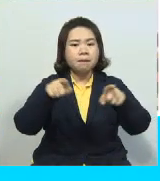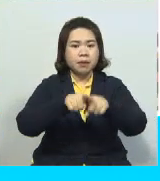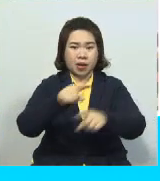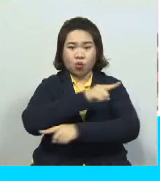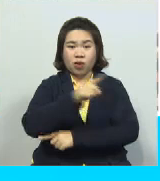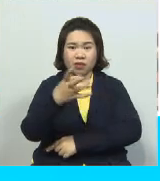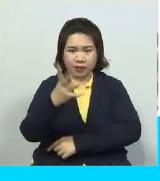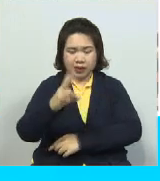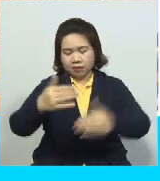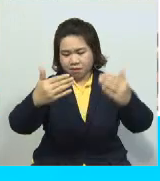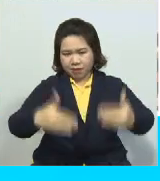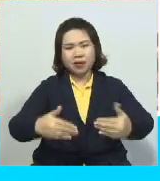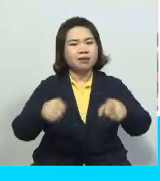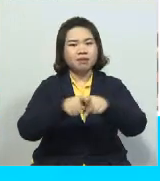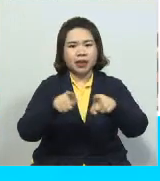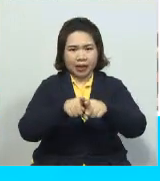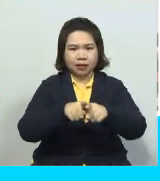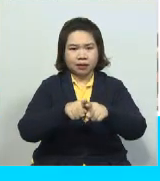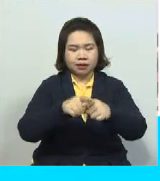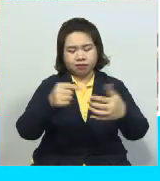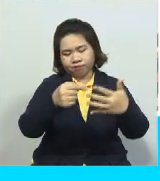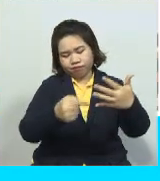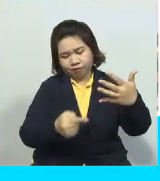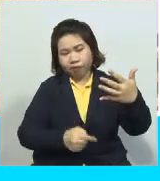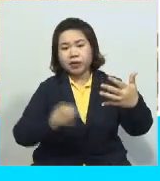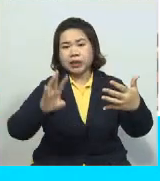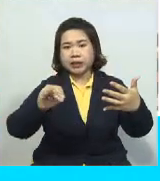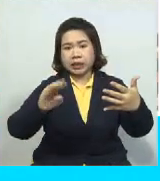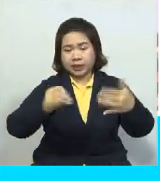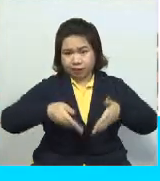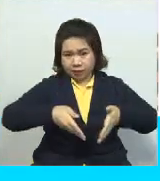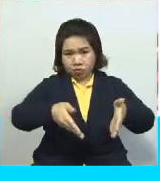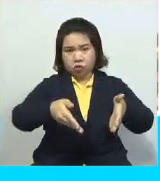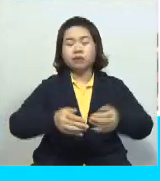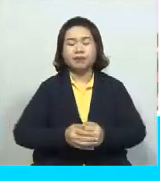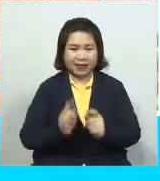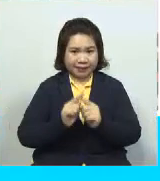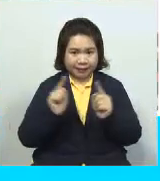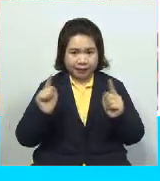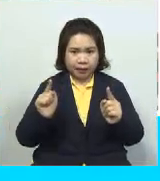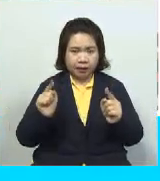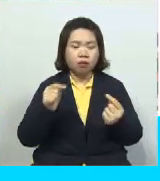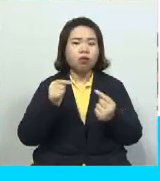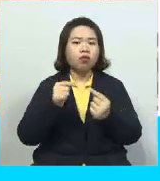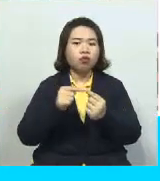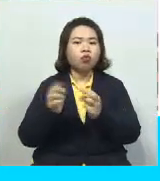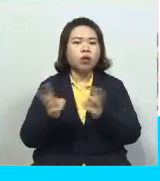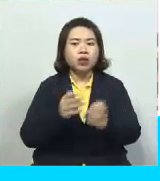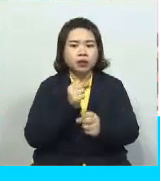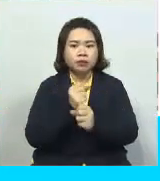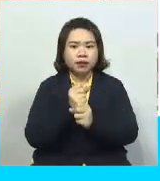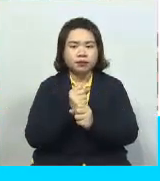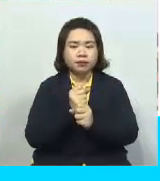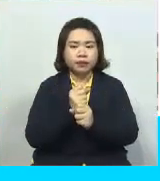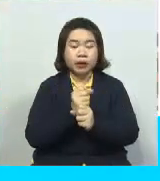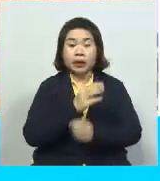17ก็คือจะครอบคลุมทั้งหมด40เส้นทางแต่อย่างนี้ครับในการดำเนินการนั้น